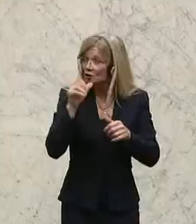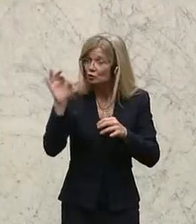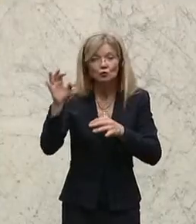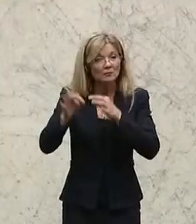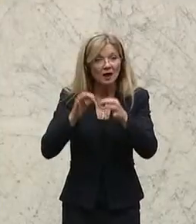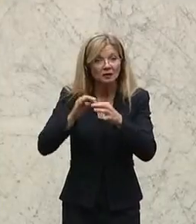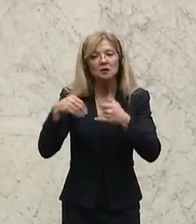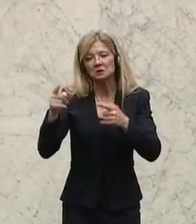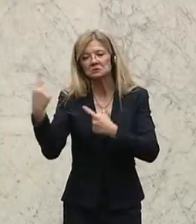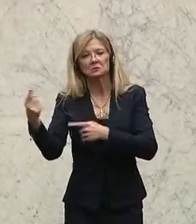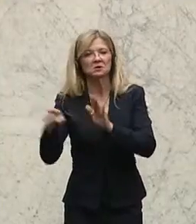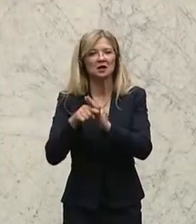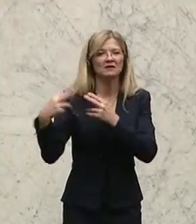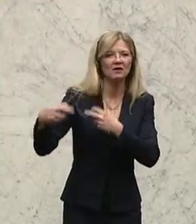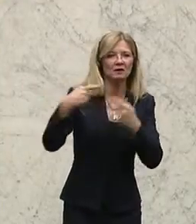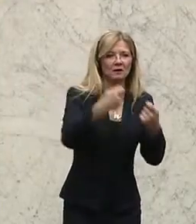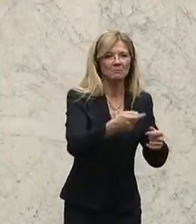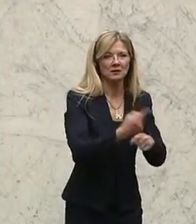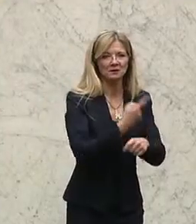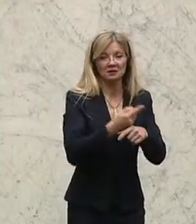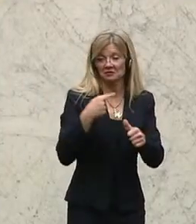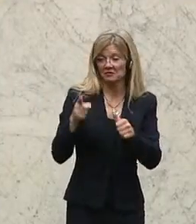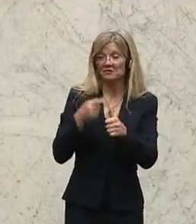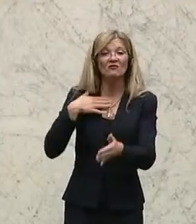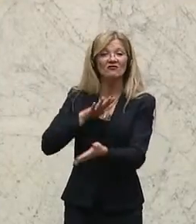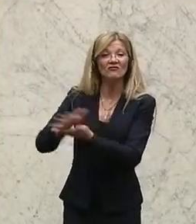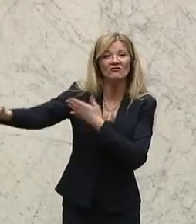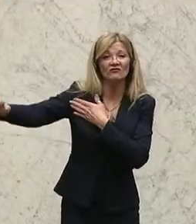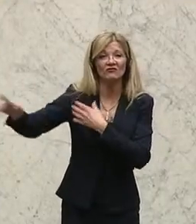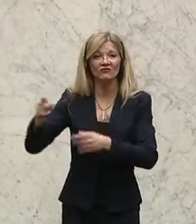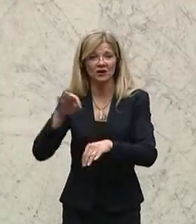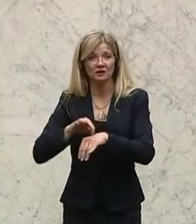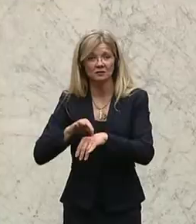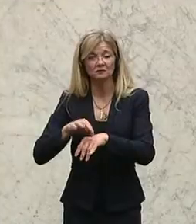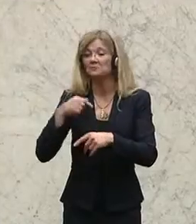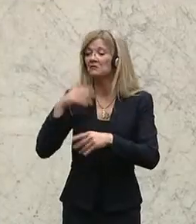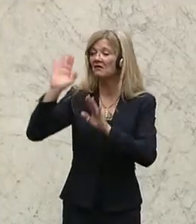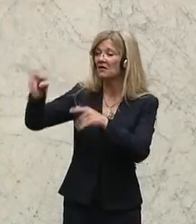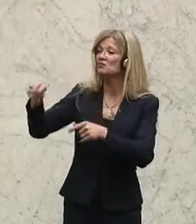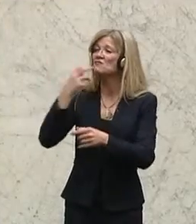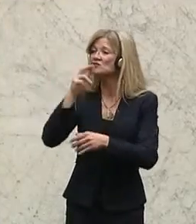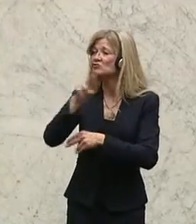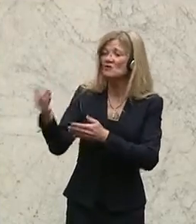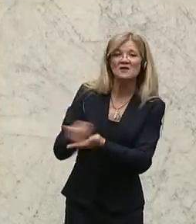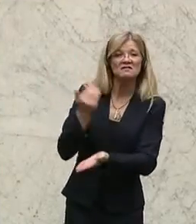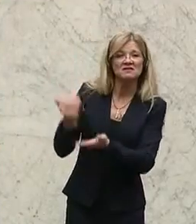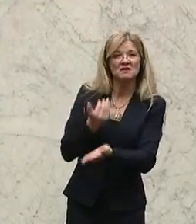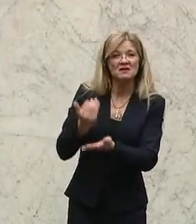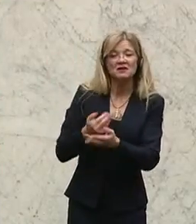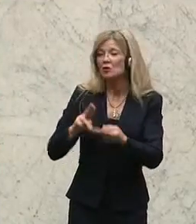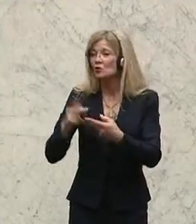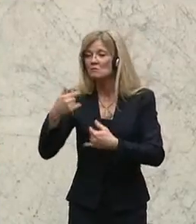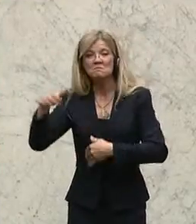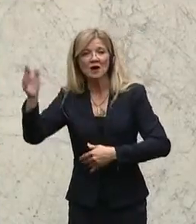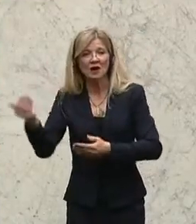Das geht ja gar nicht anders. Wenn ich die Ärzte, wenn ich über die Ärzte drüber fahre und denen nur unterstelle, die wollen Geld verdienen und nur für sich mal das Maximale rausholen, dann komme ich in eine